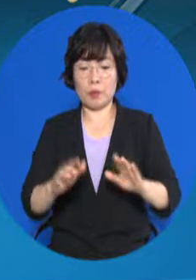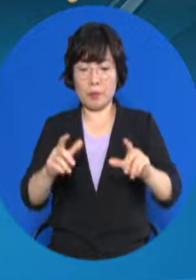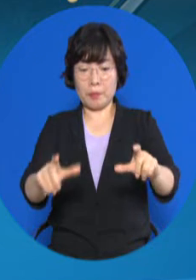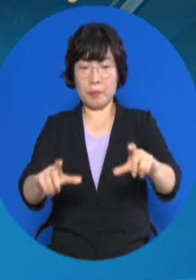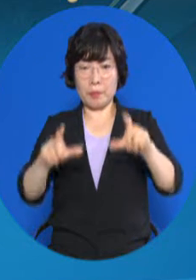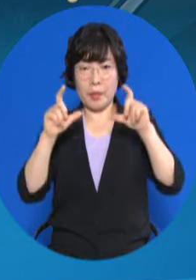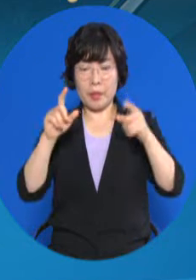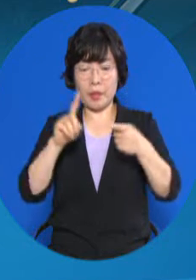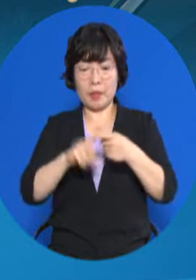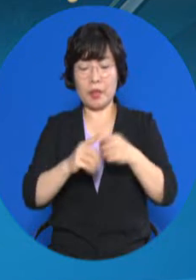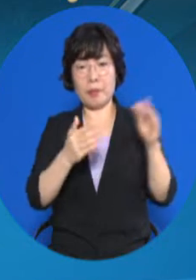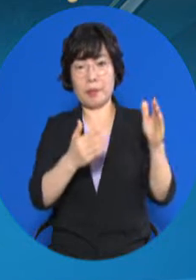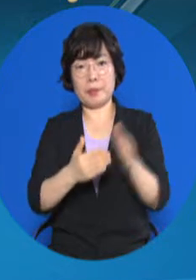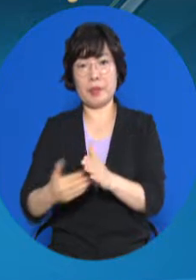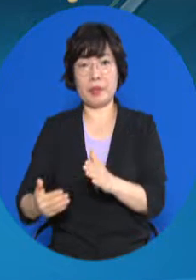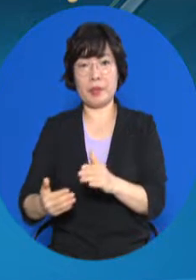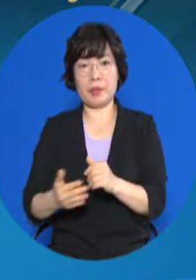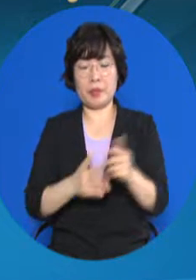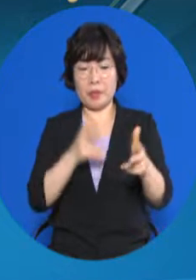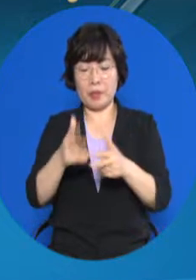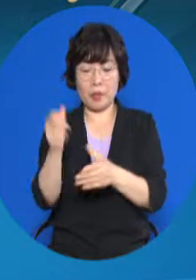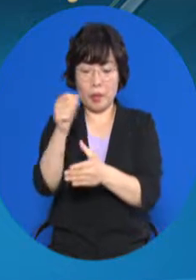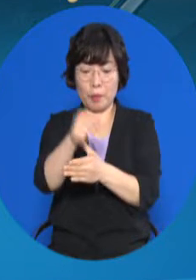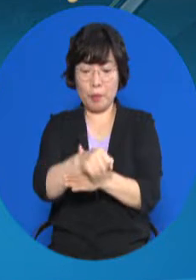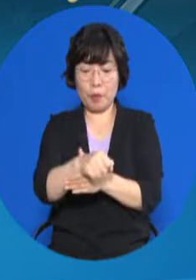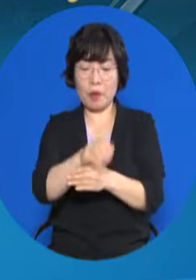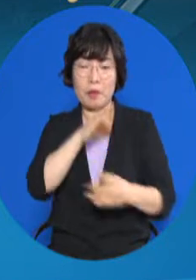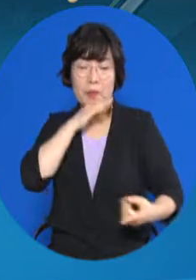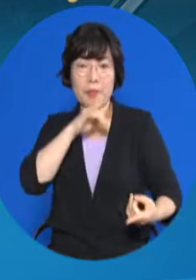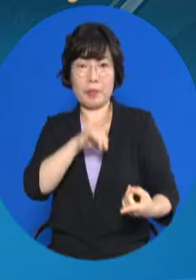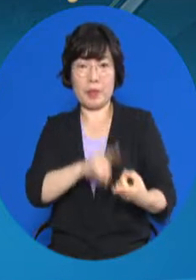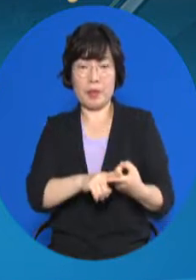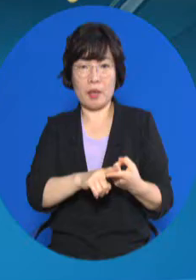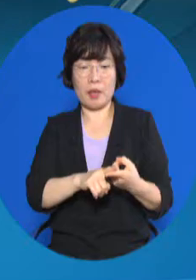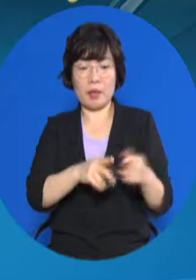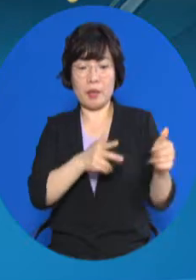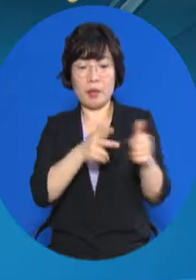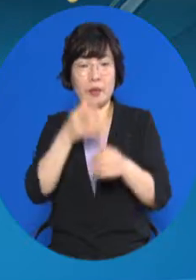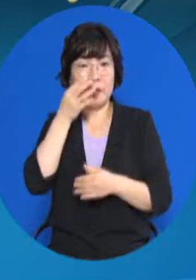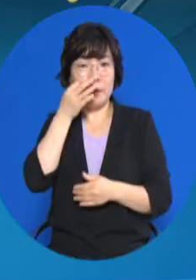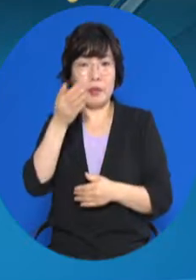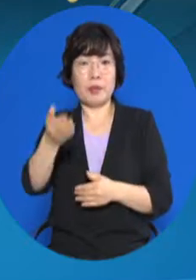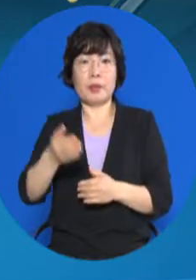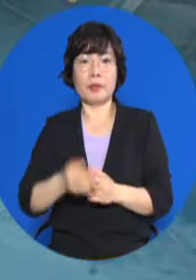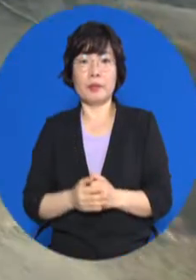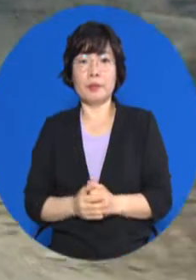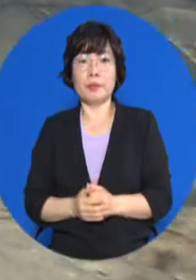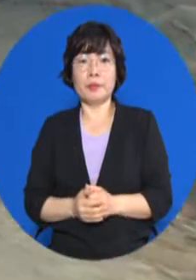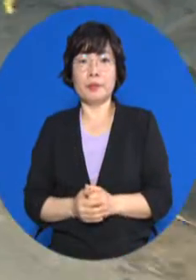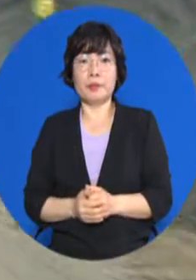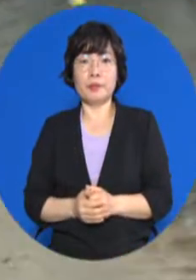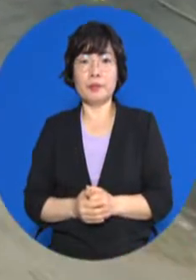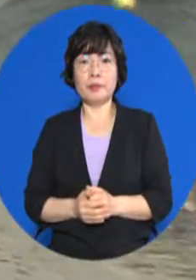재판부가 기각 판결을 내렸습니다. 사업 허가가 정당하다는 겁니다. 김주희 기자입니다.